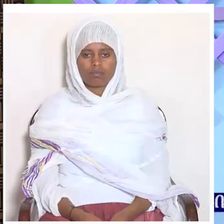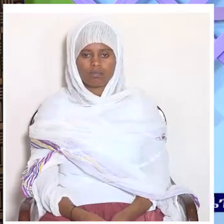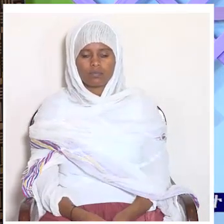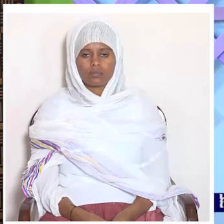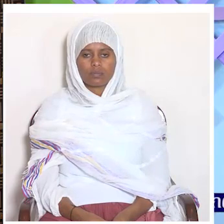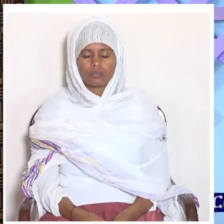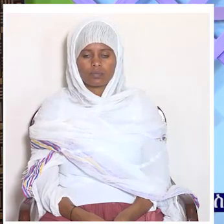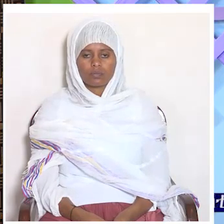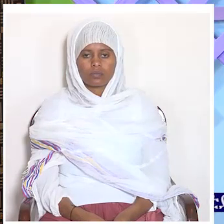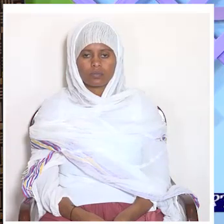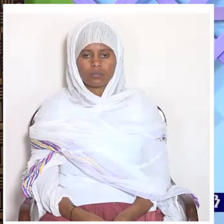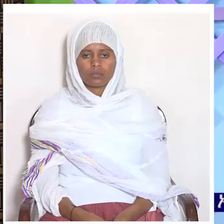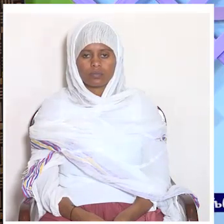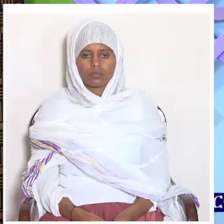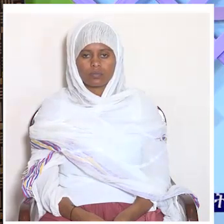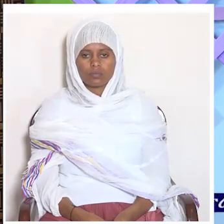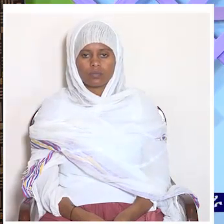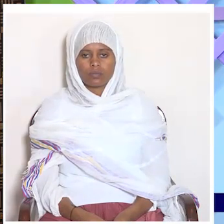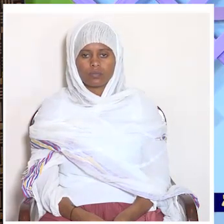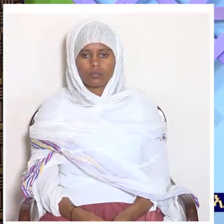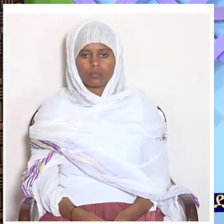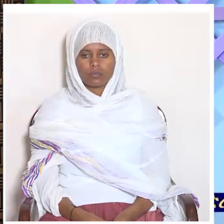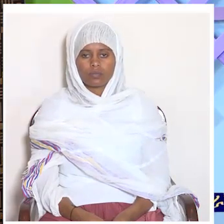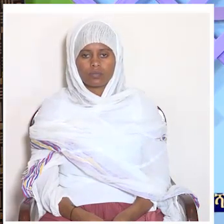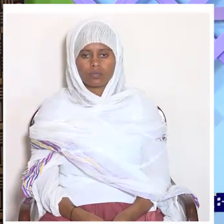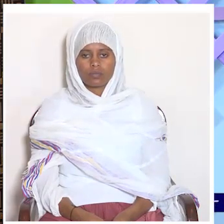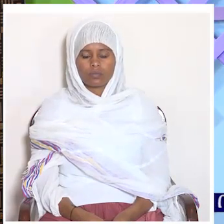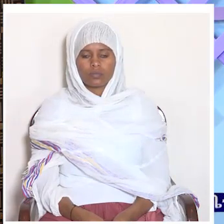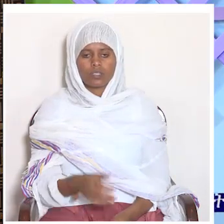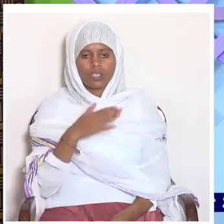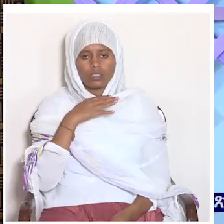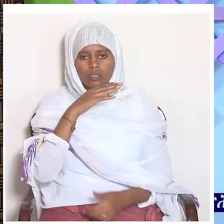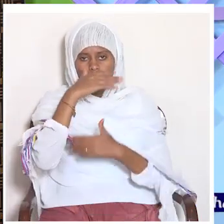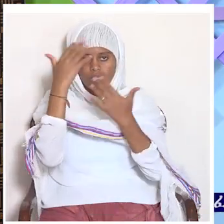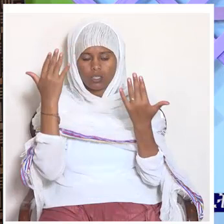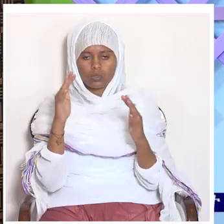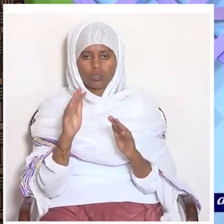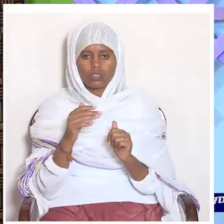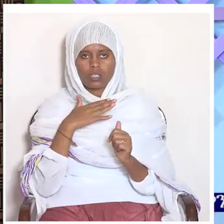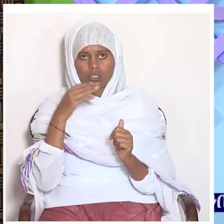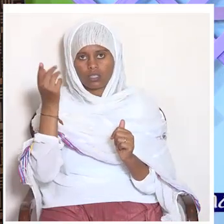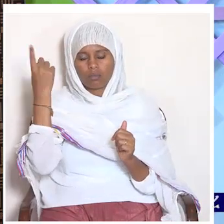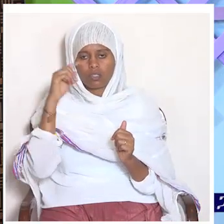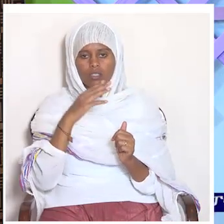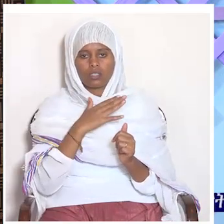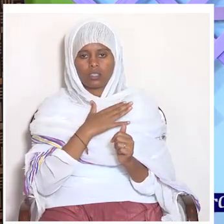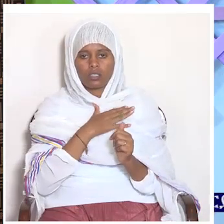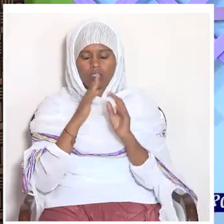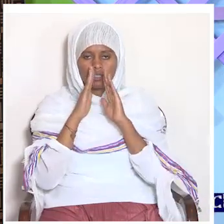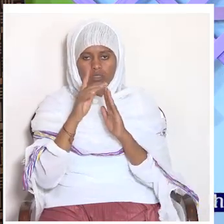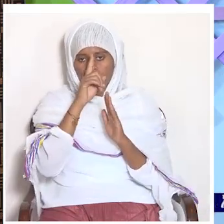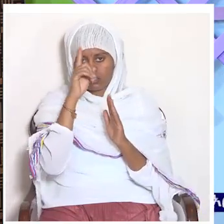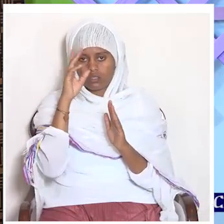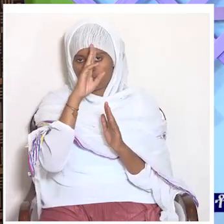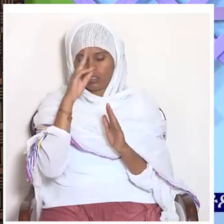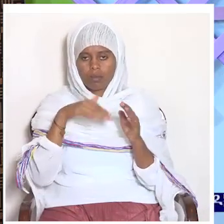ለትባርኽ ላዕልየ ወላዕልየክሙ እመ ብርሃን ወእሙ ለእግዚእየ። ኣደ ብርሃን ዝኾነት ኣደ ጐይተናን መድሓኒናን የሱስ